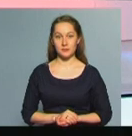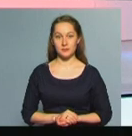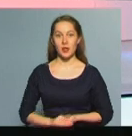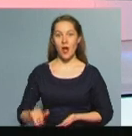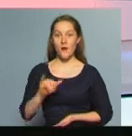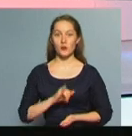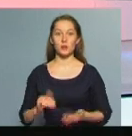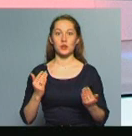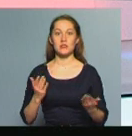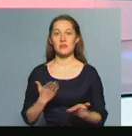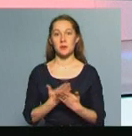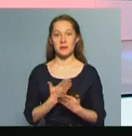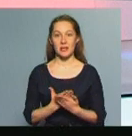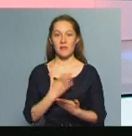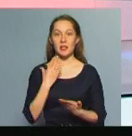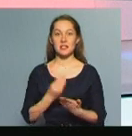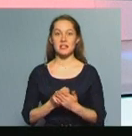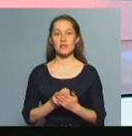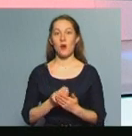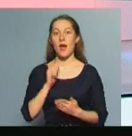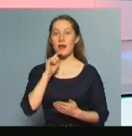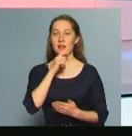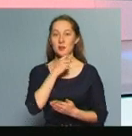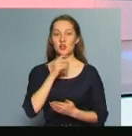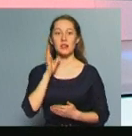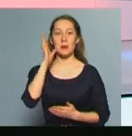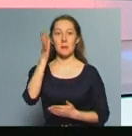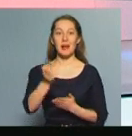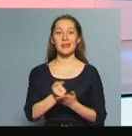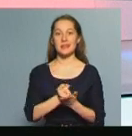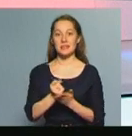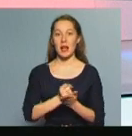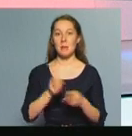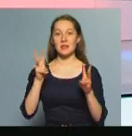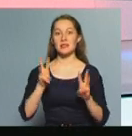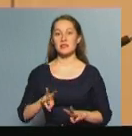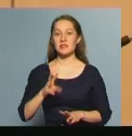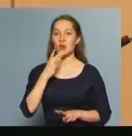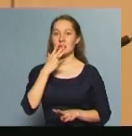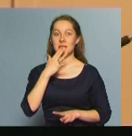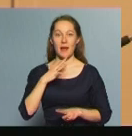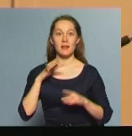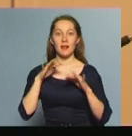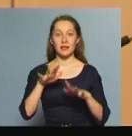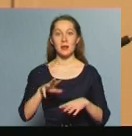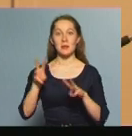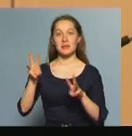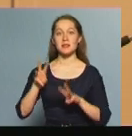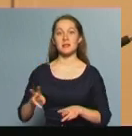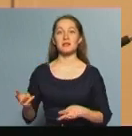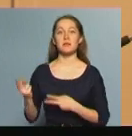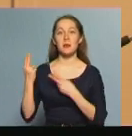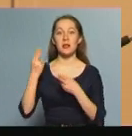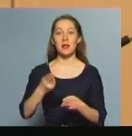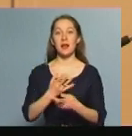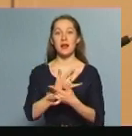Удмуртия сегодня представила свой инвестиционный и экономический потенциал в Министерстве иностранных дел страны. На презентацию прибыли послы и дипломаты